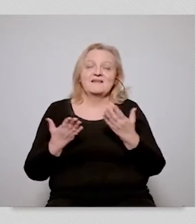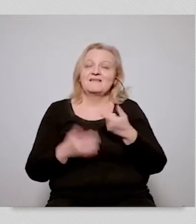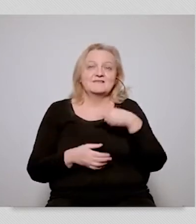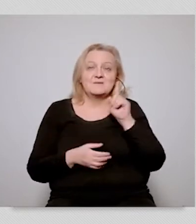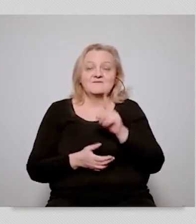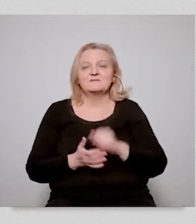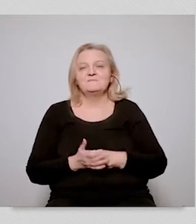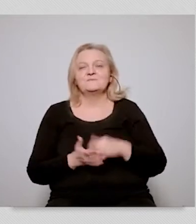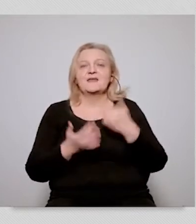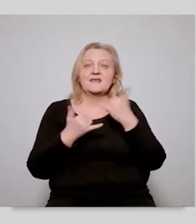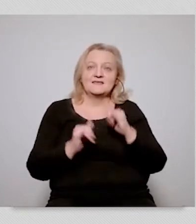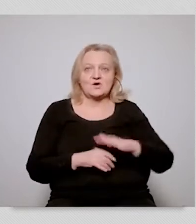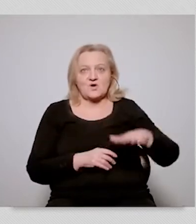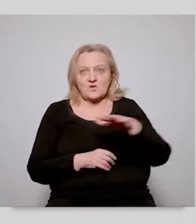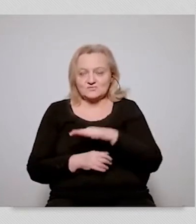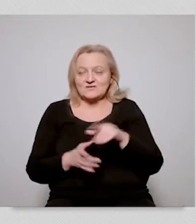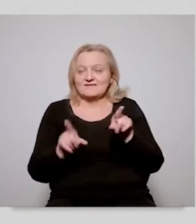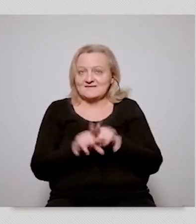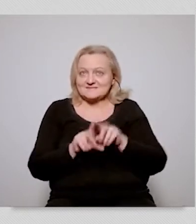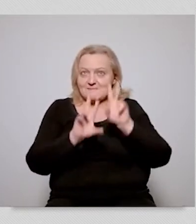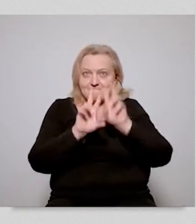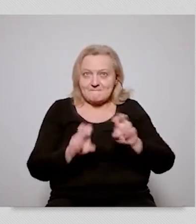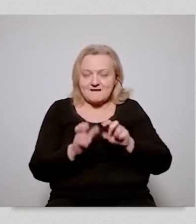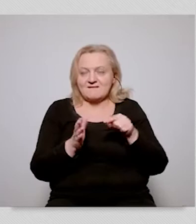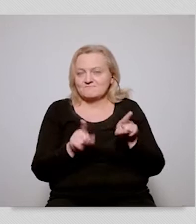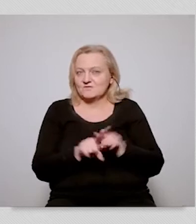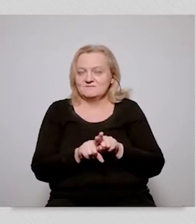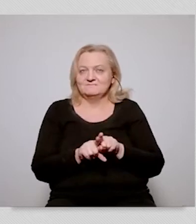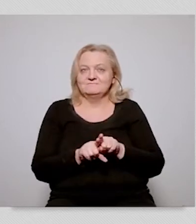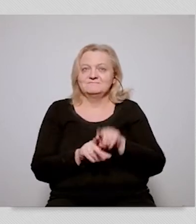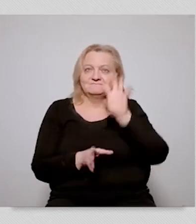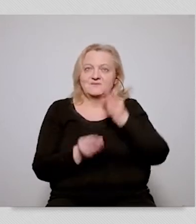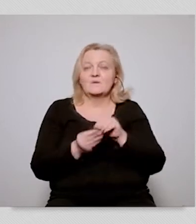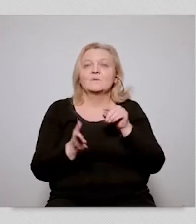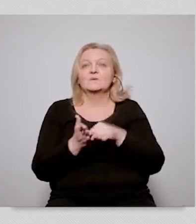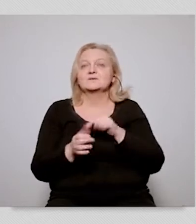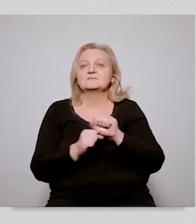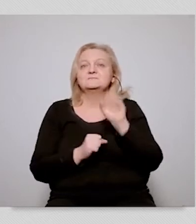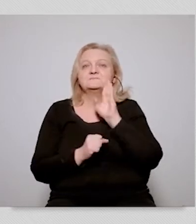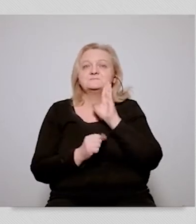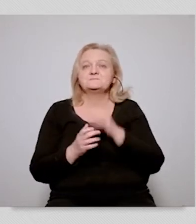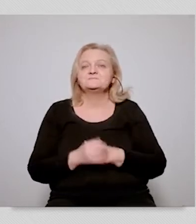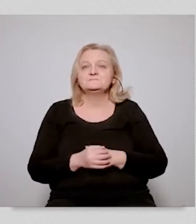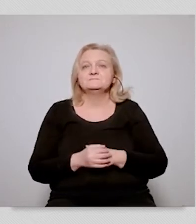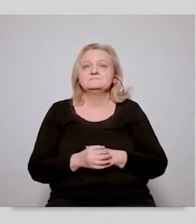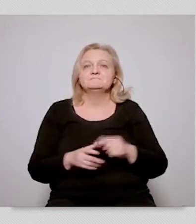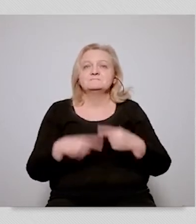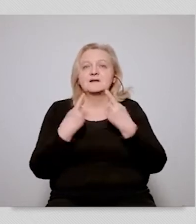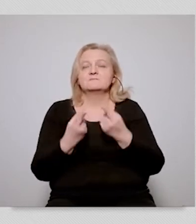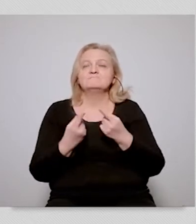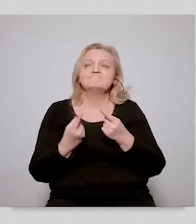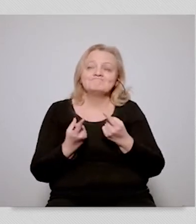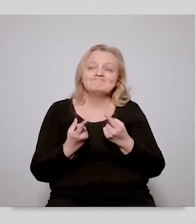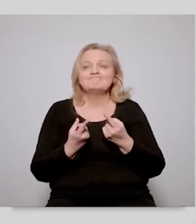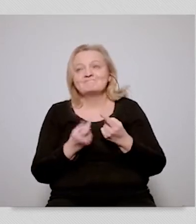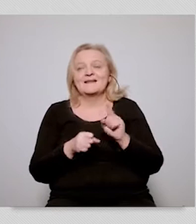Inny obszar i to też z tych badań wynika, no to jest, bym powiedziała, taka pułapka